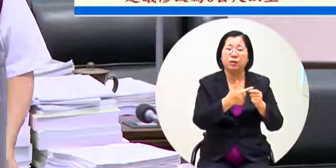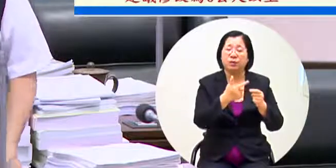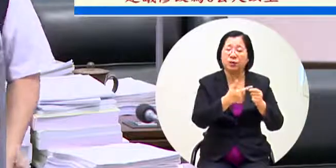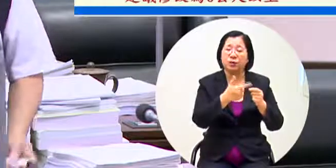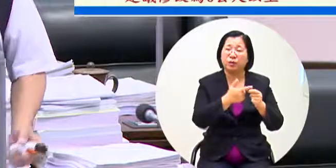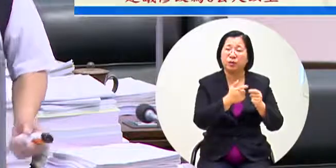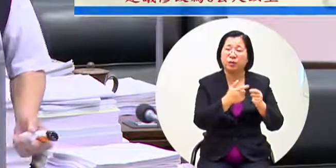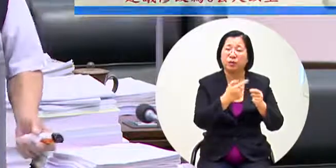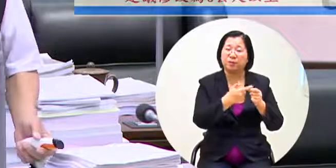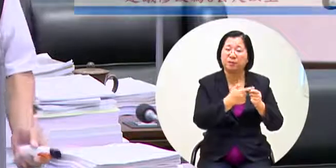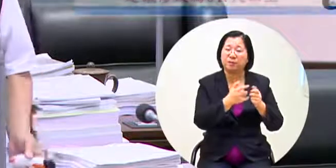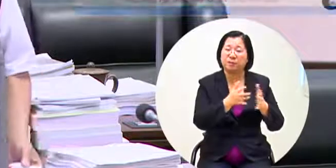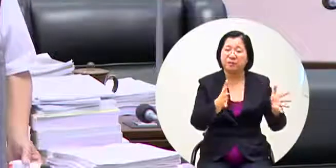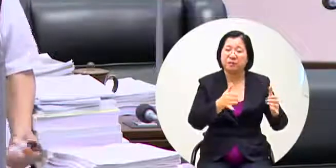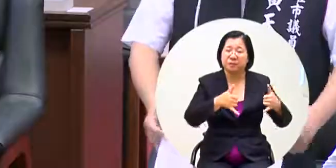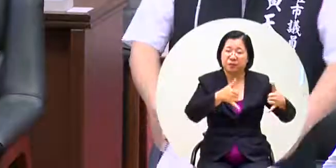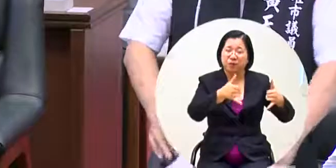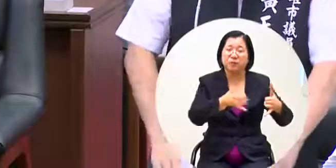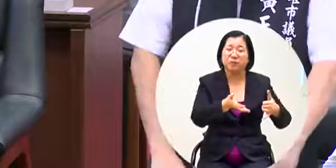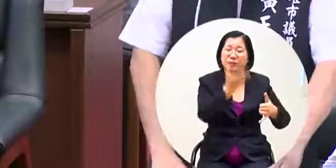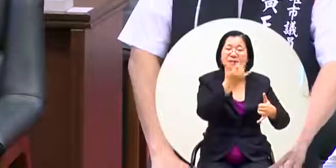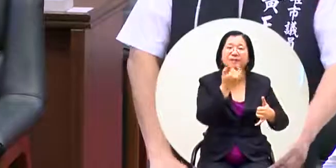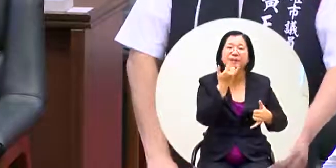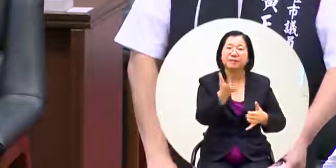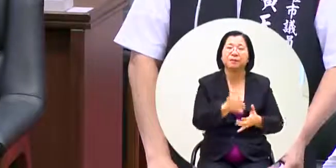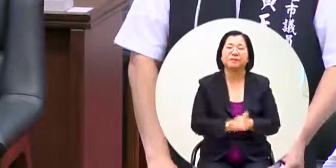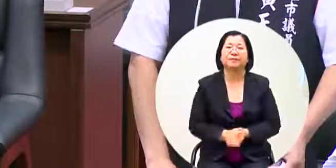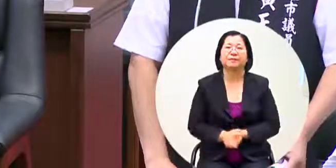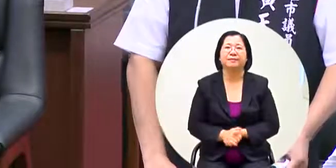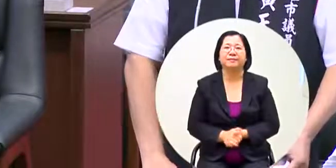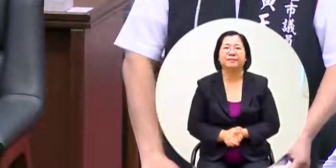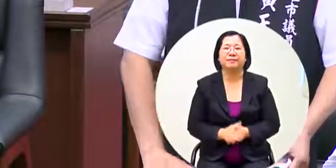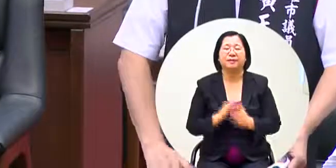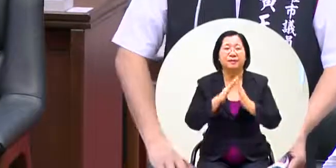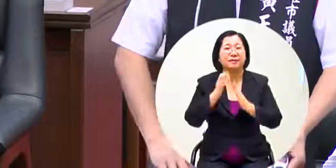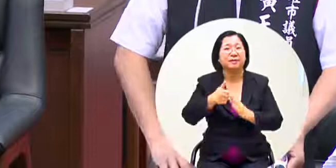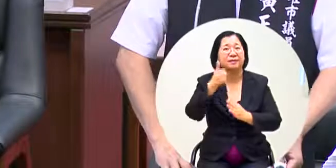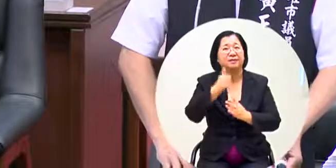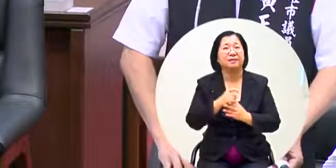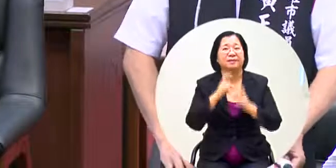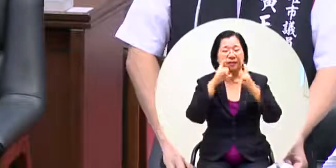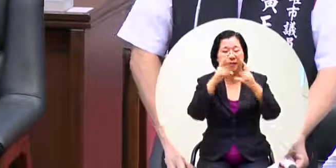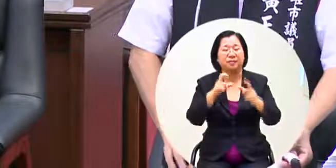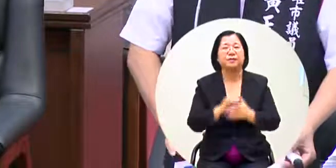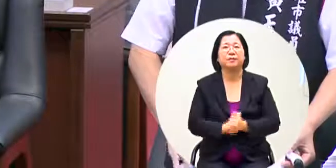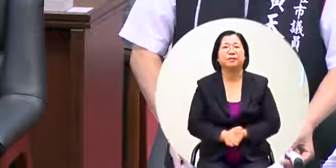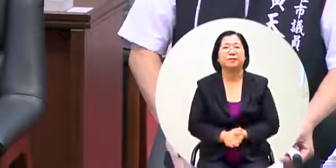好，请市长回答。 市会局。